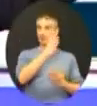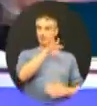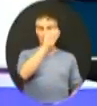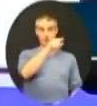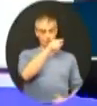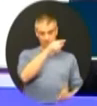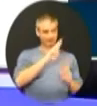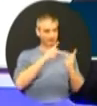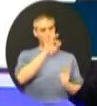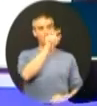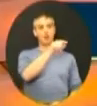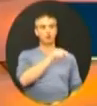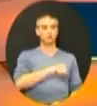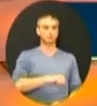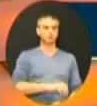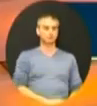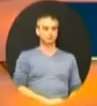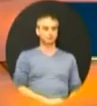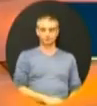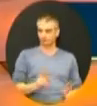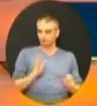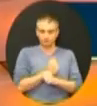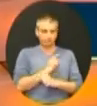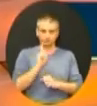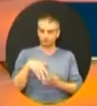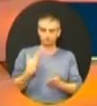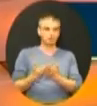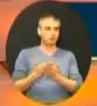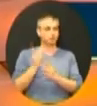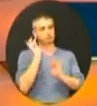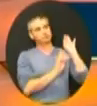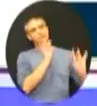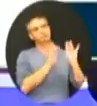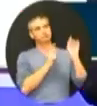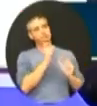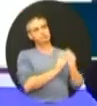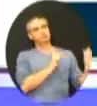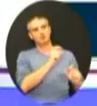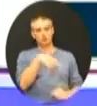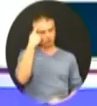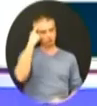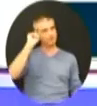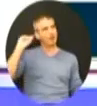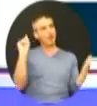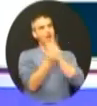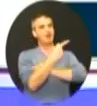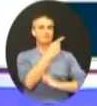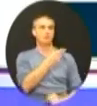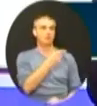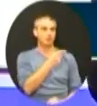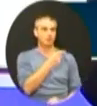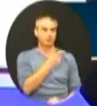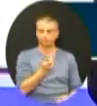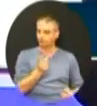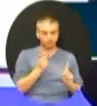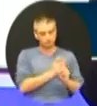עליה על זה הציבור בחר בך ואתה לא מצליח יש לך יועץ לעומתי שחושב 180 מעלות ממך